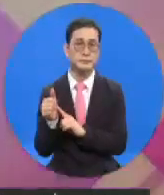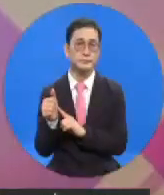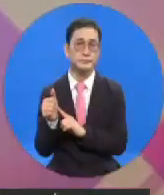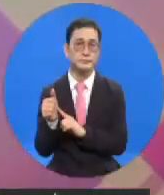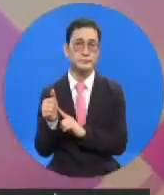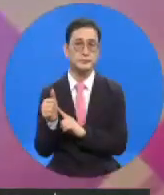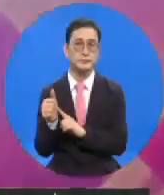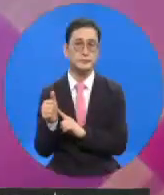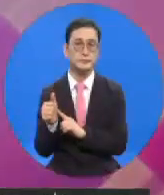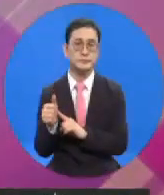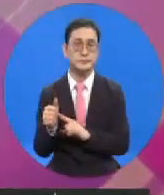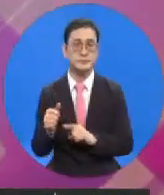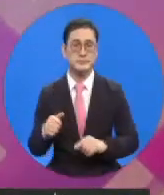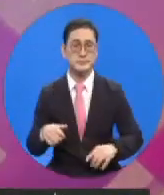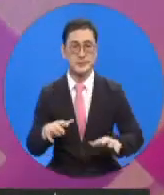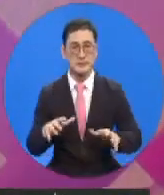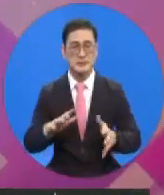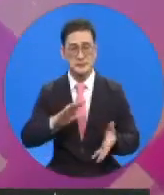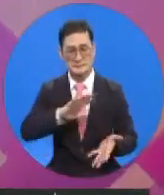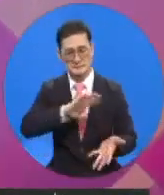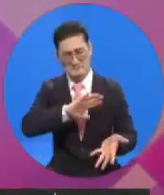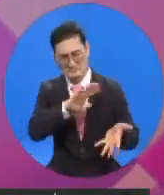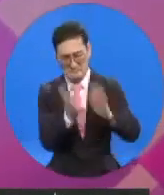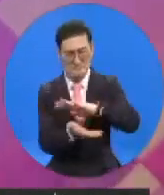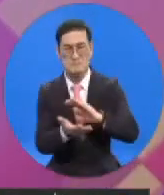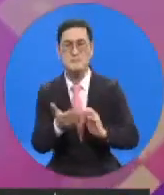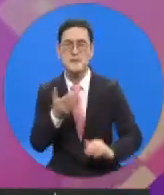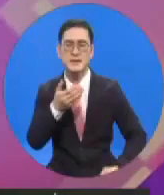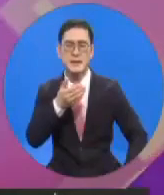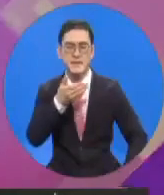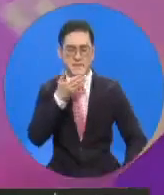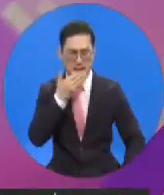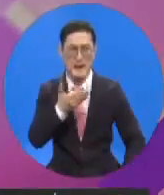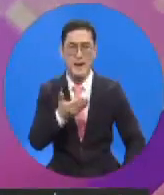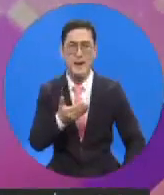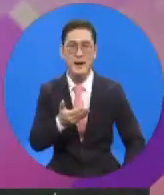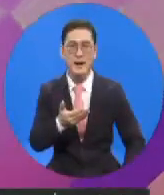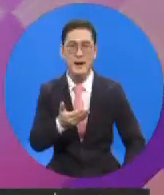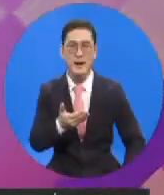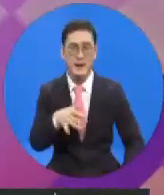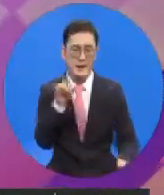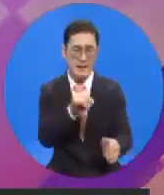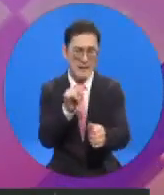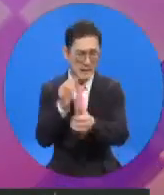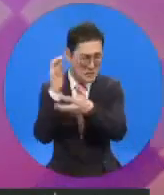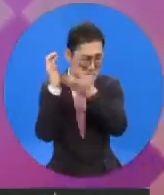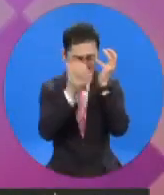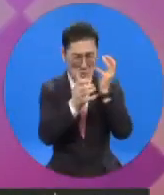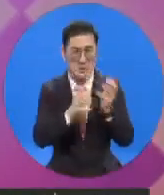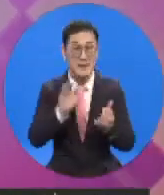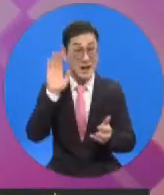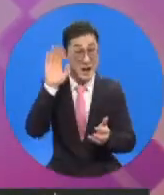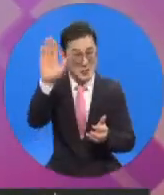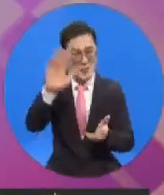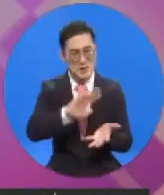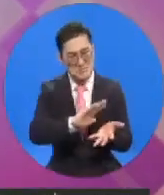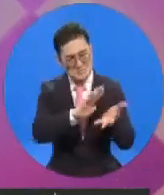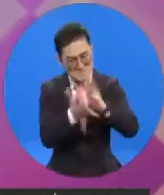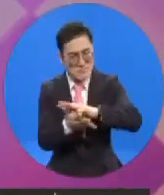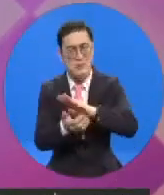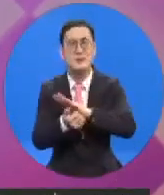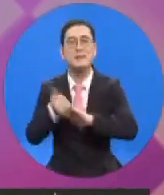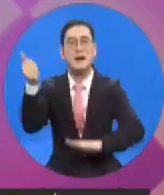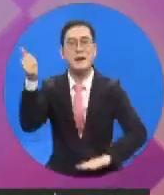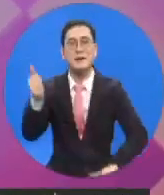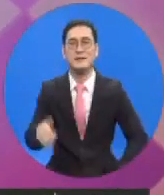써요. 판도를 뒤집을 수 있는 백신이다. 여러 가지 이제 당부 사항들, 우려 사항들 우리 패널분들께서 주고